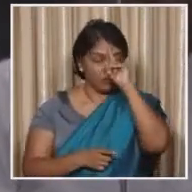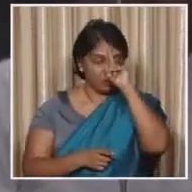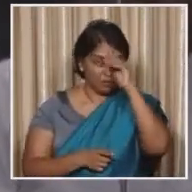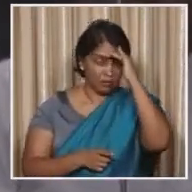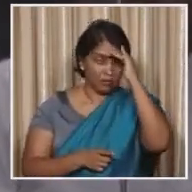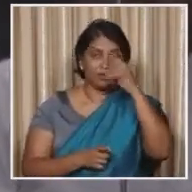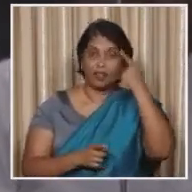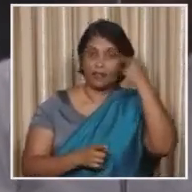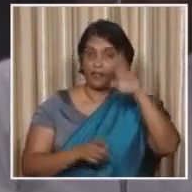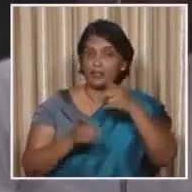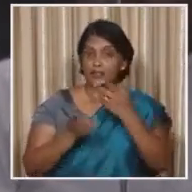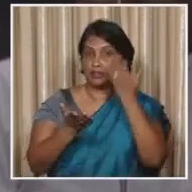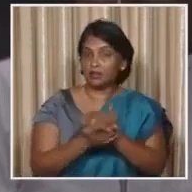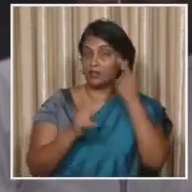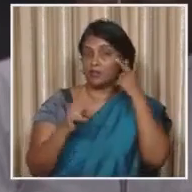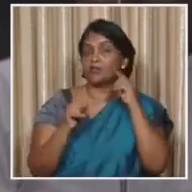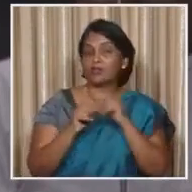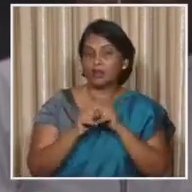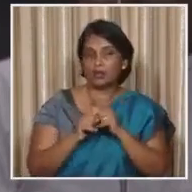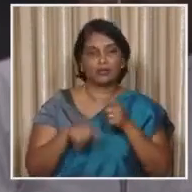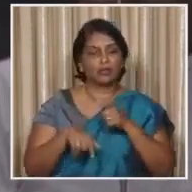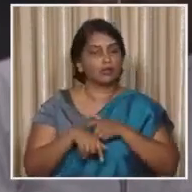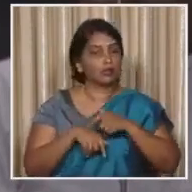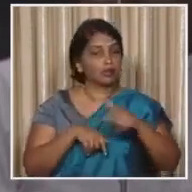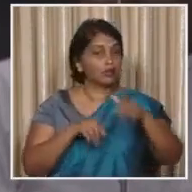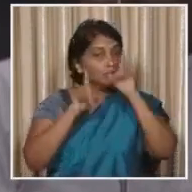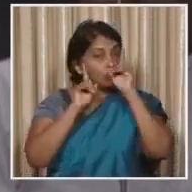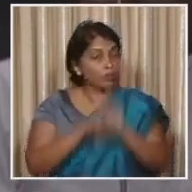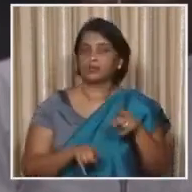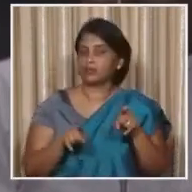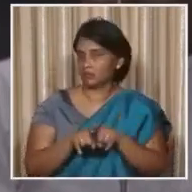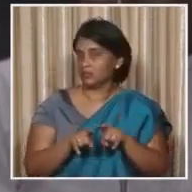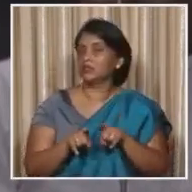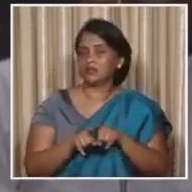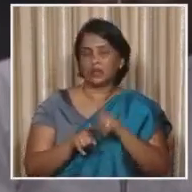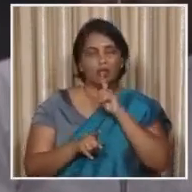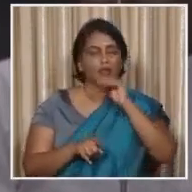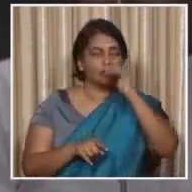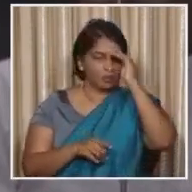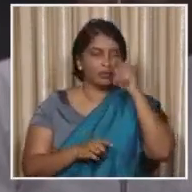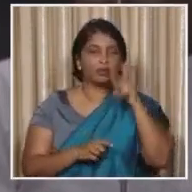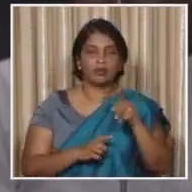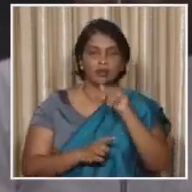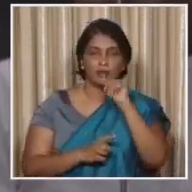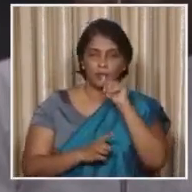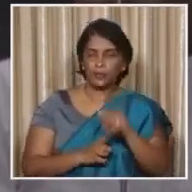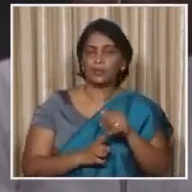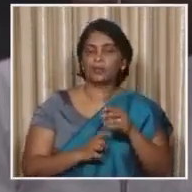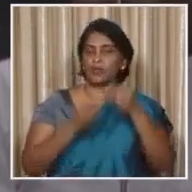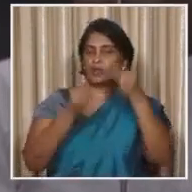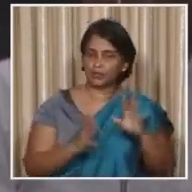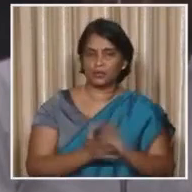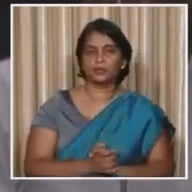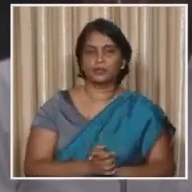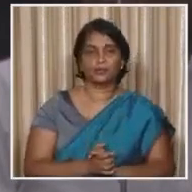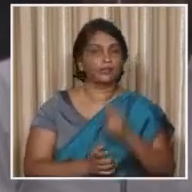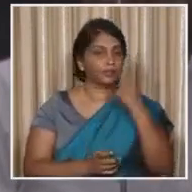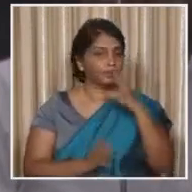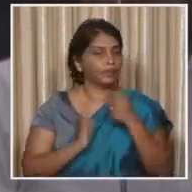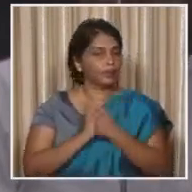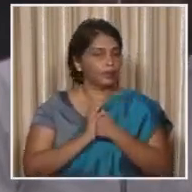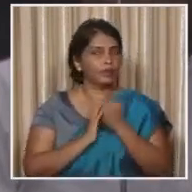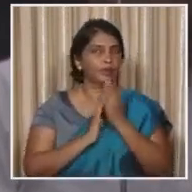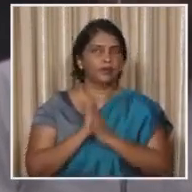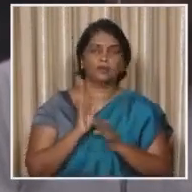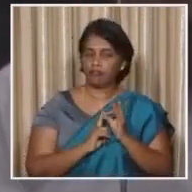විරුද්ධව විශ්වාසභංගයක් ගෙනීමට තුඩු දෙන වාතාවරණයක් ඇති කිරීම විසින්ම කතානායකවරයා සදාචාරාත්මක පරාජයට පත් වෙලා ඉවරයි. ඒ නිසා ගරු